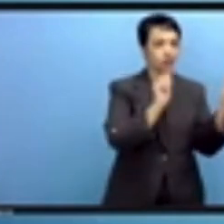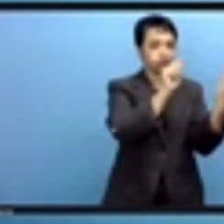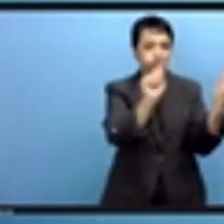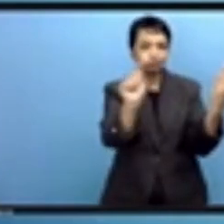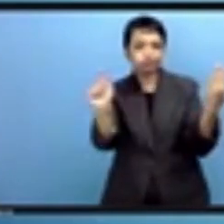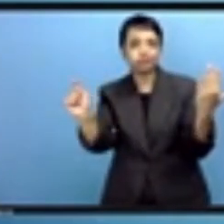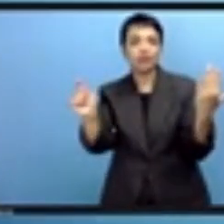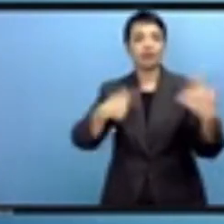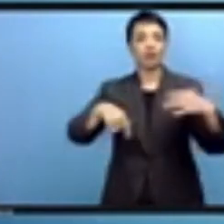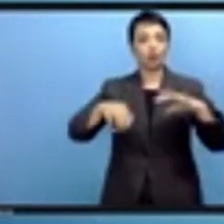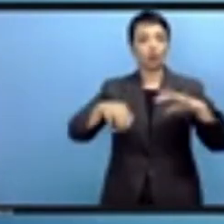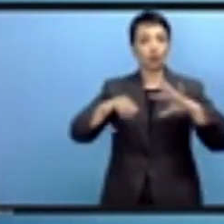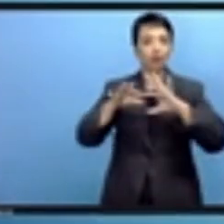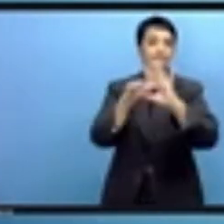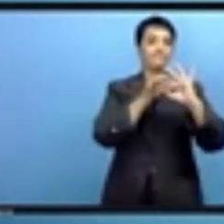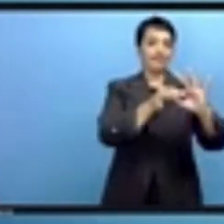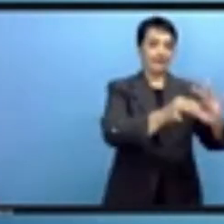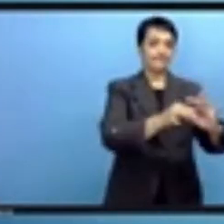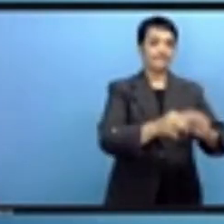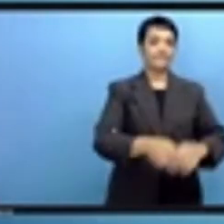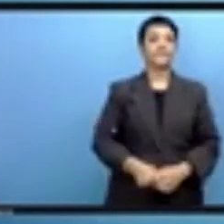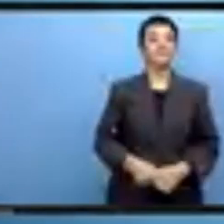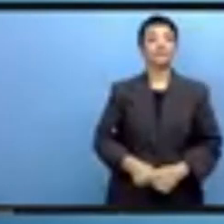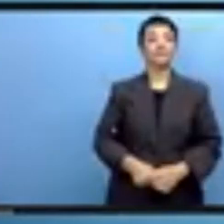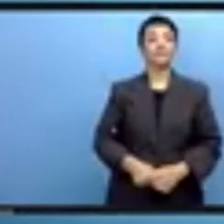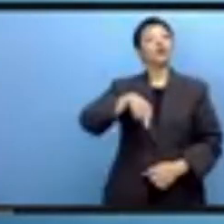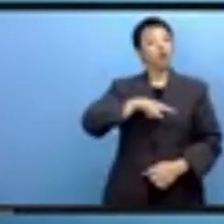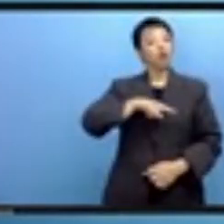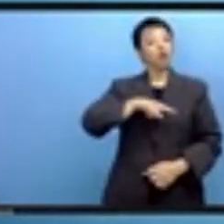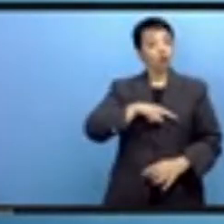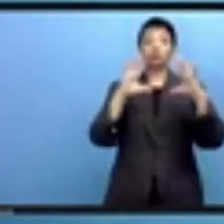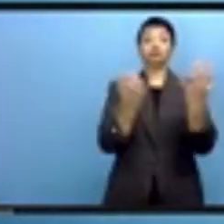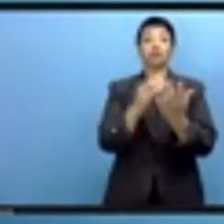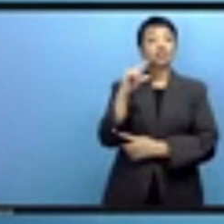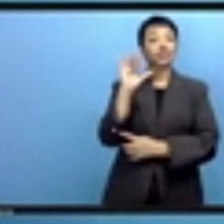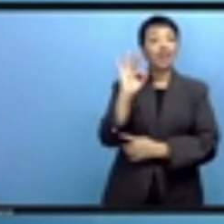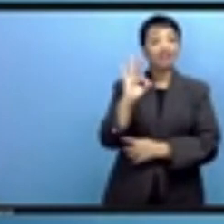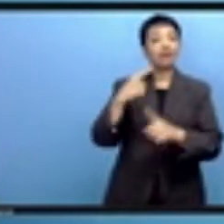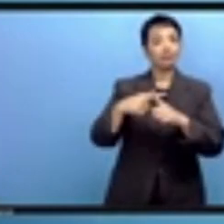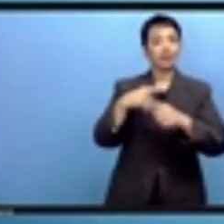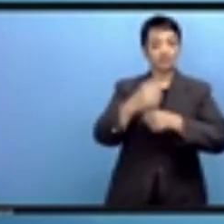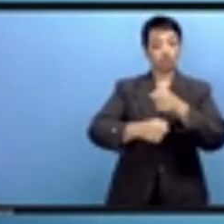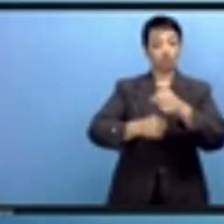部门以及研究组织共同努力，来确保这个我们在